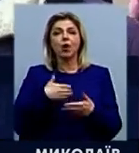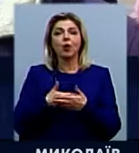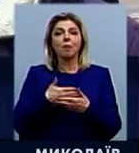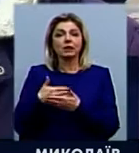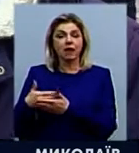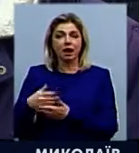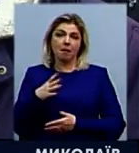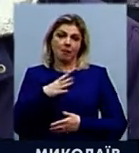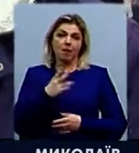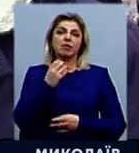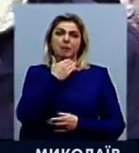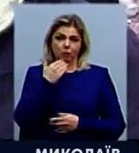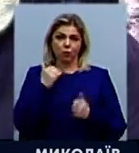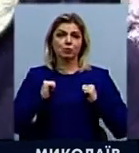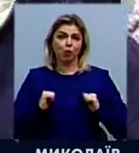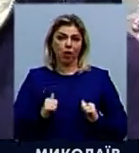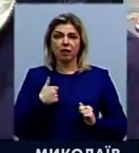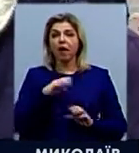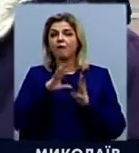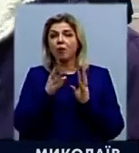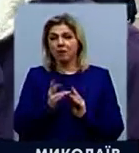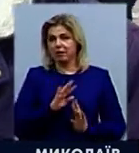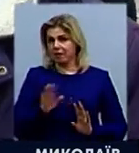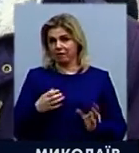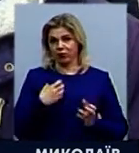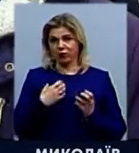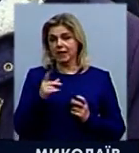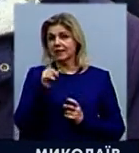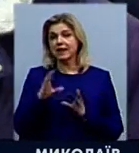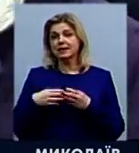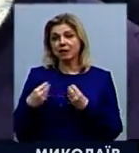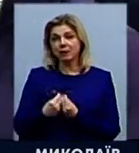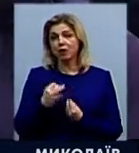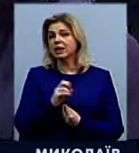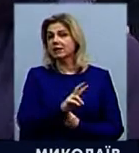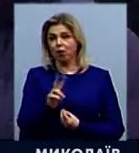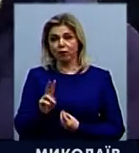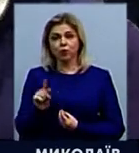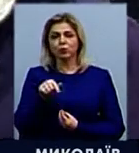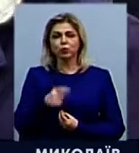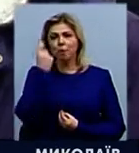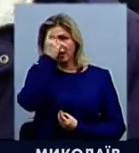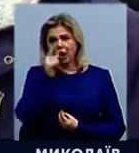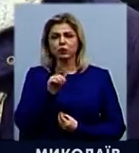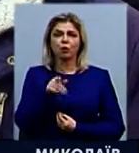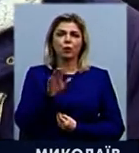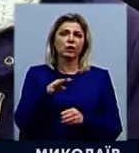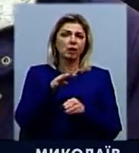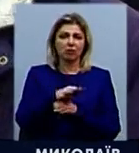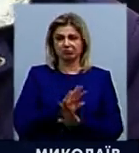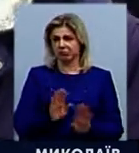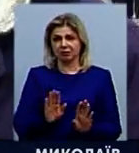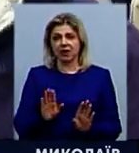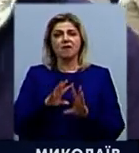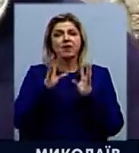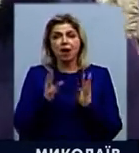Було набагато спокійніше. Я взагалі не хвилювався. Ані за сім'ю, ані за кого. За те, що тут п'яні щось будуть лізти – ні.